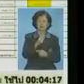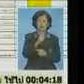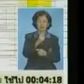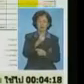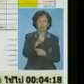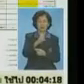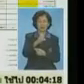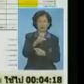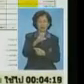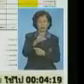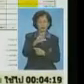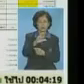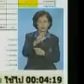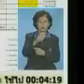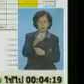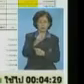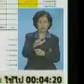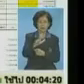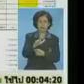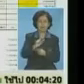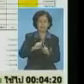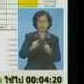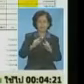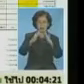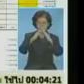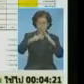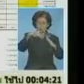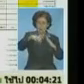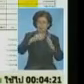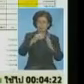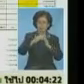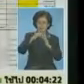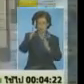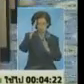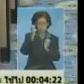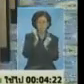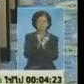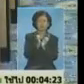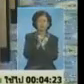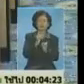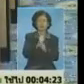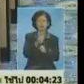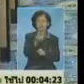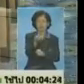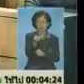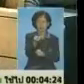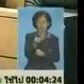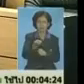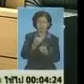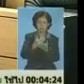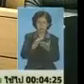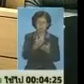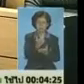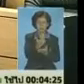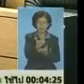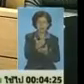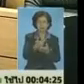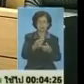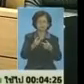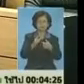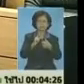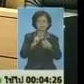แต่ของโรงพักเนี่ยทำได้แค่20กว่าเปอร์เซ็นต์เท่านั้นเองเพราะฉะนั้นคำถามแรกครับแบ่งเป็นข้อย่อย3ข้อนะครับสำหรับนักกฎหมาย